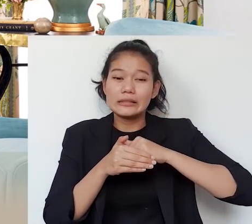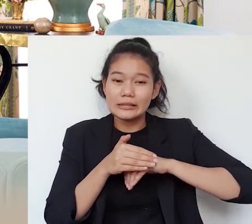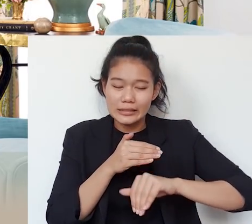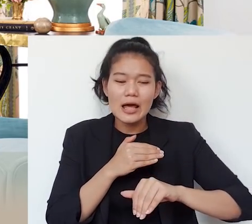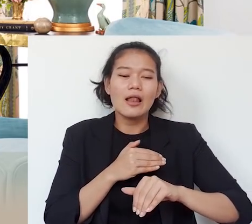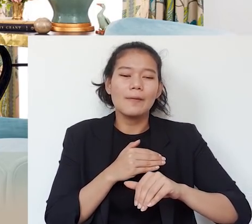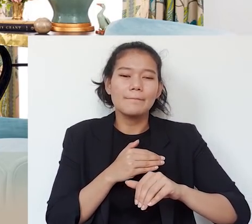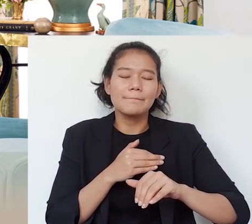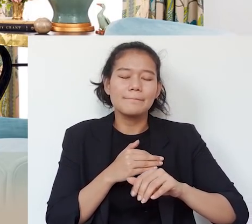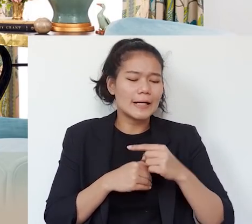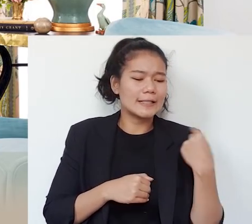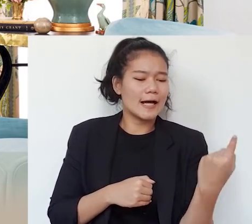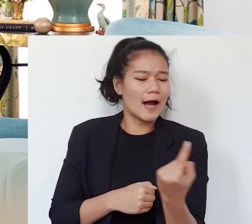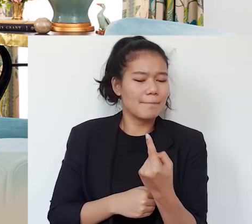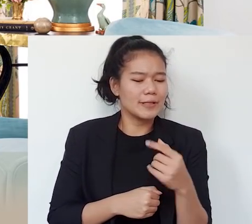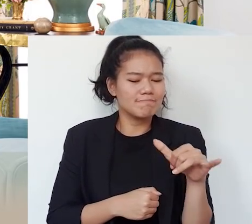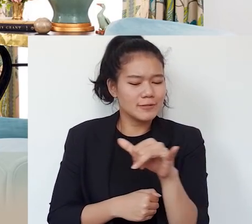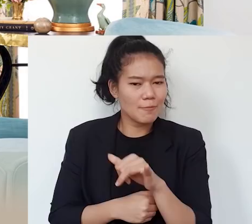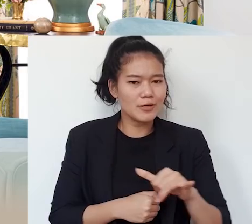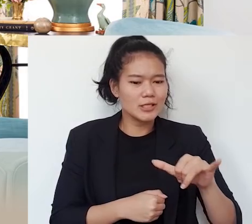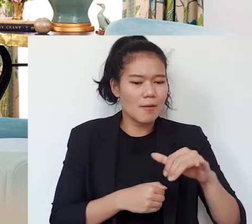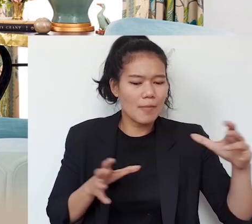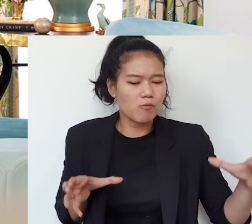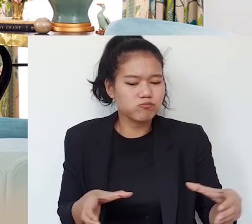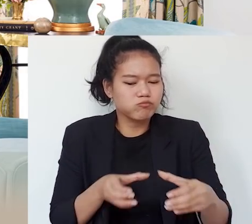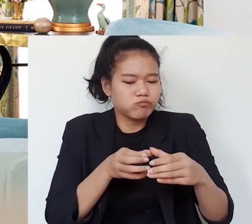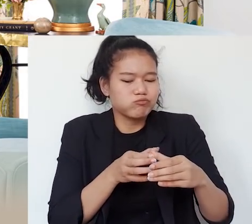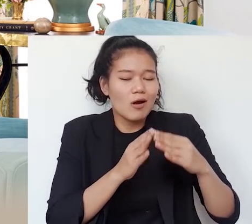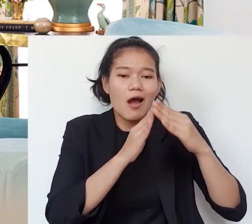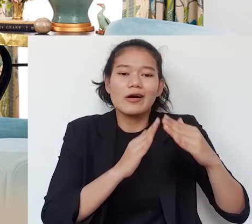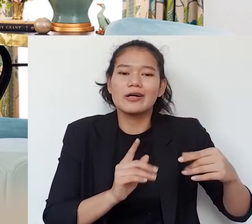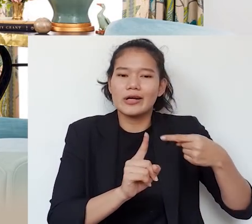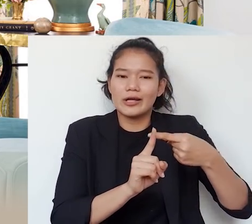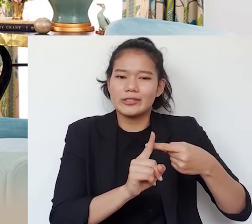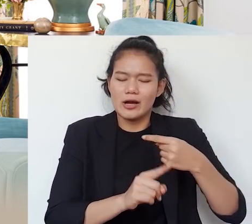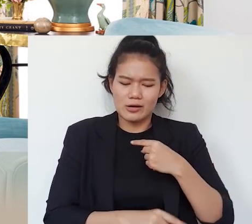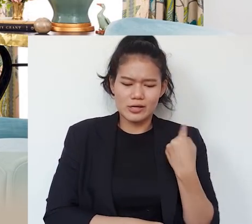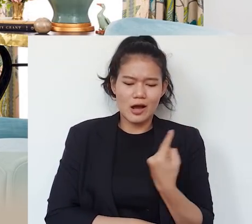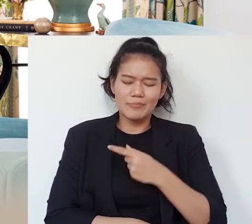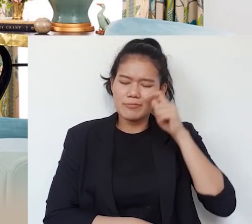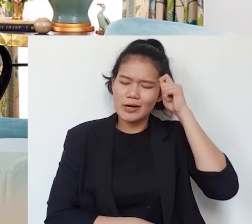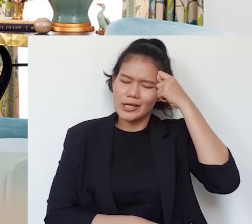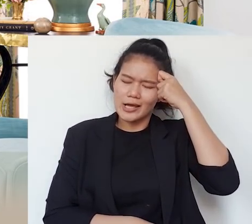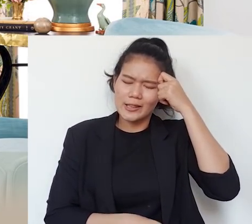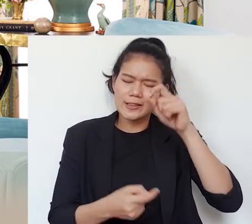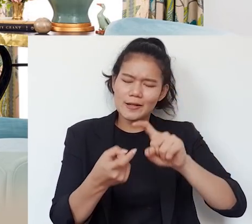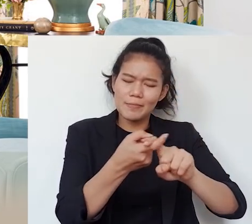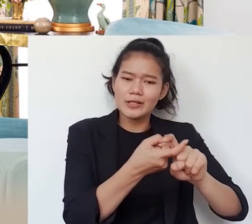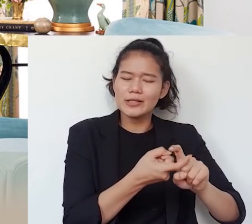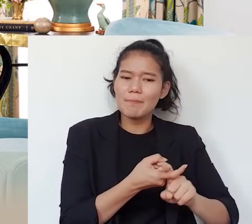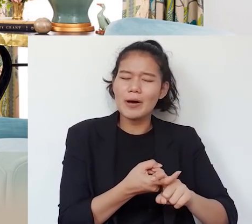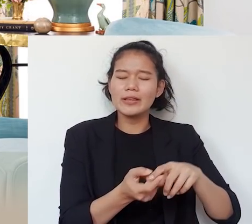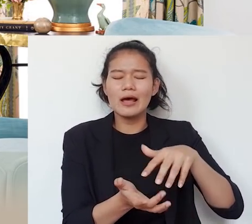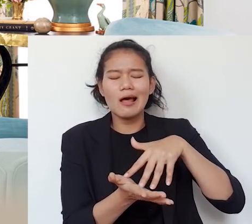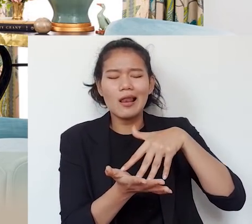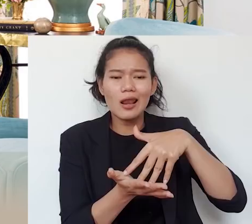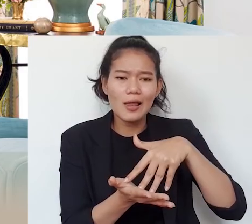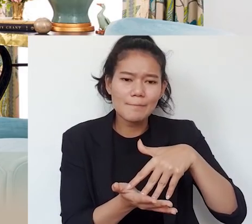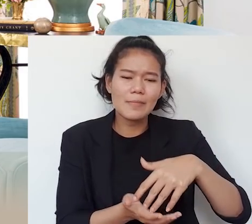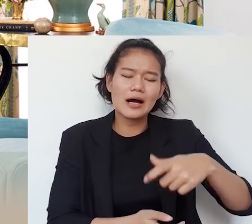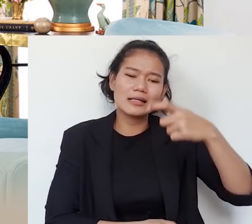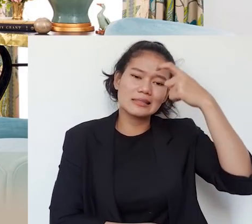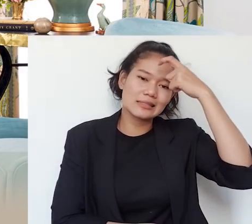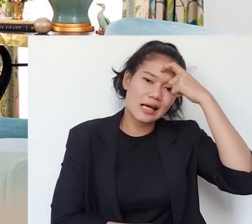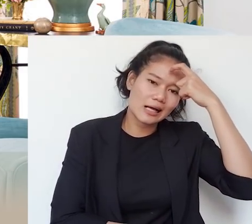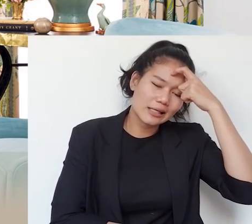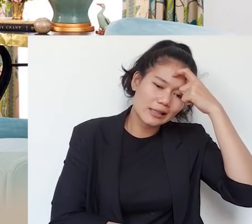Di dalam kebersamaan sebagai komunitas, sebagai gereja, kami mengingat untuk saudara-saudari kami yang